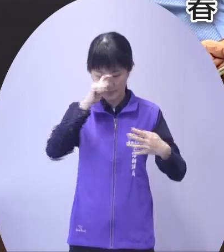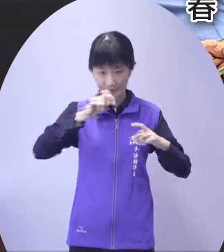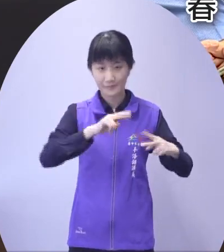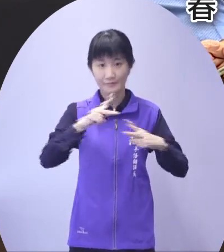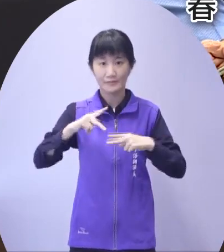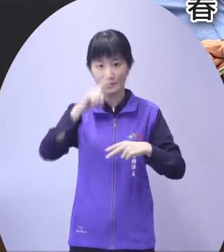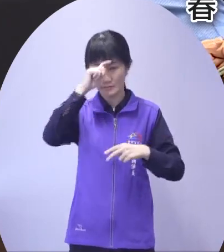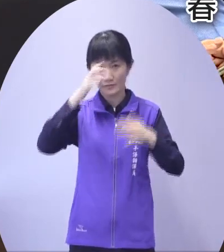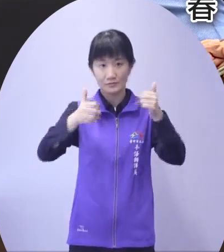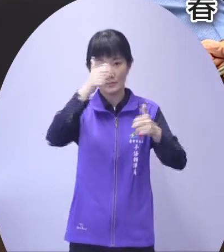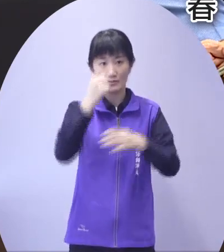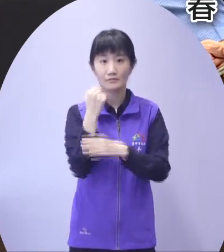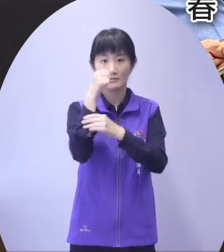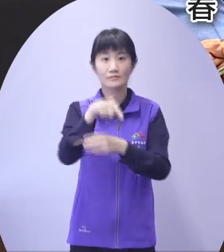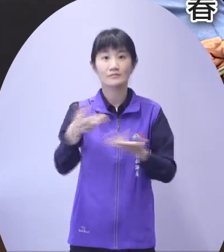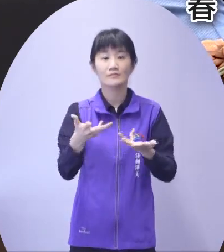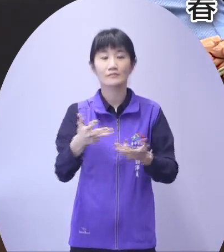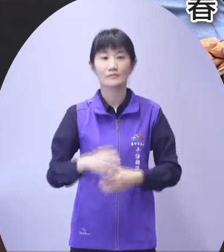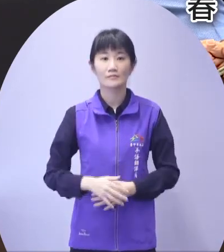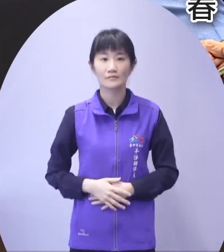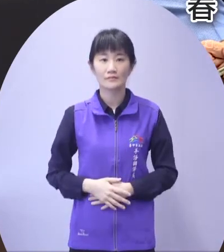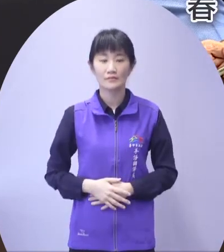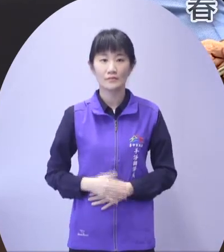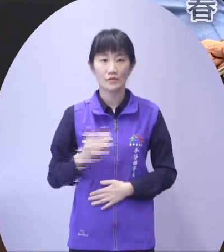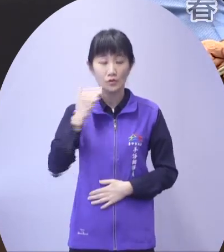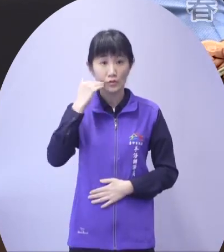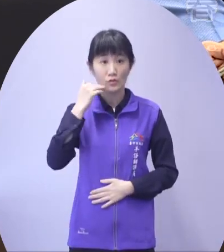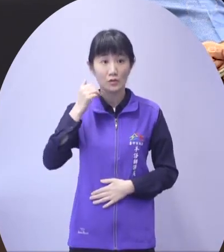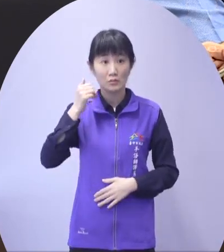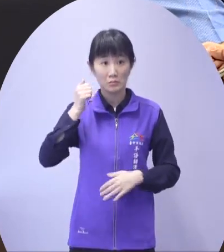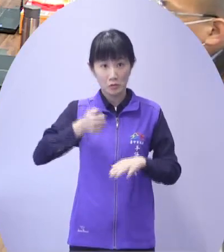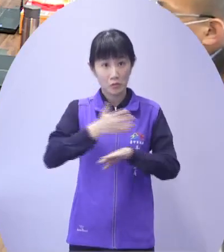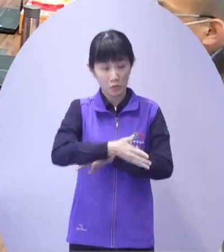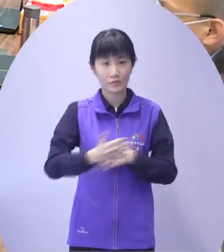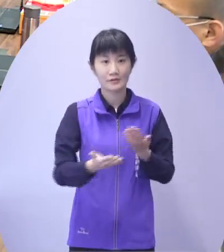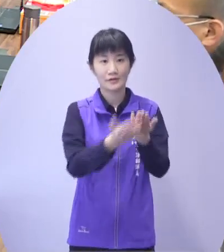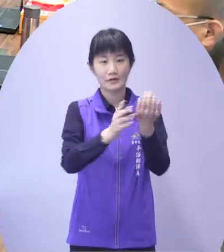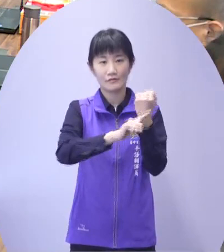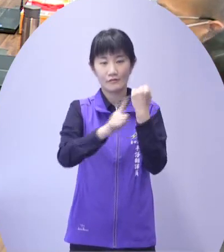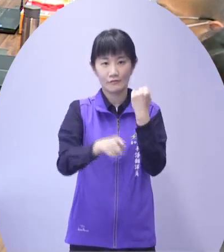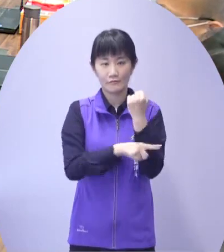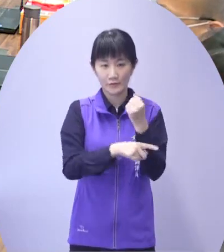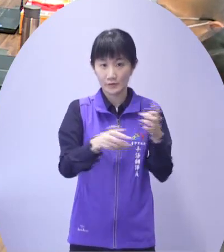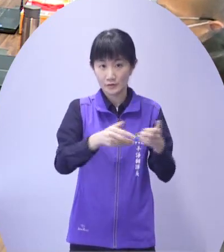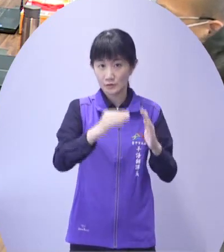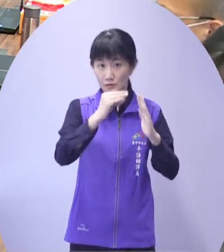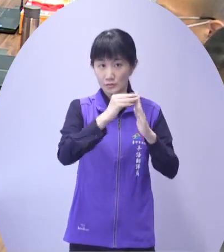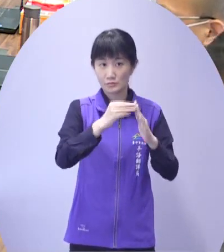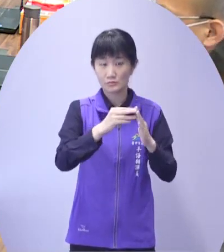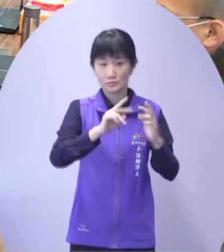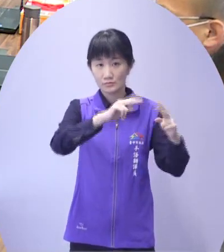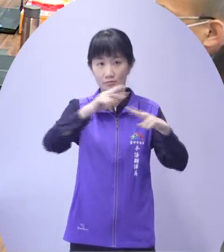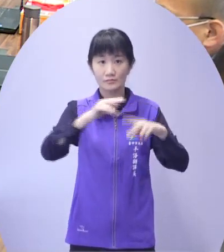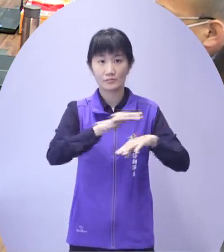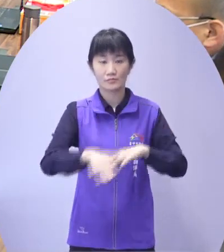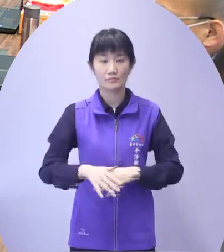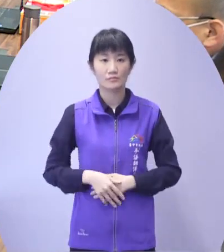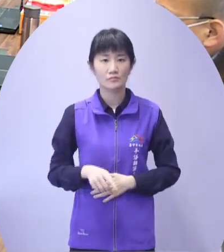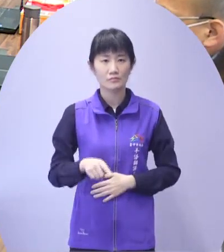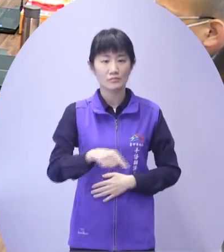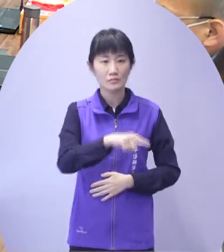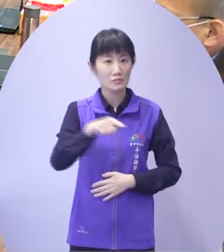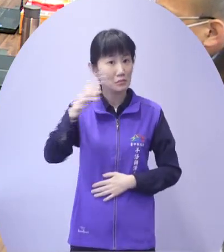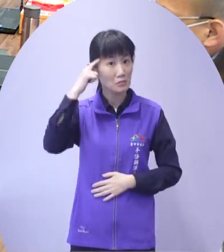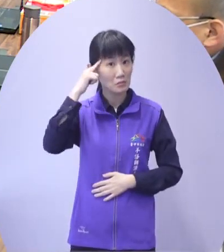各位长官支持。那通过后，要移请法制局办理发布。 好，请问大家对于这个法案修正有没有意